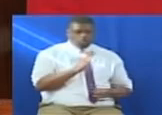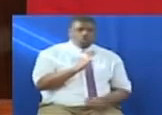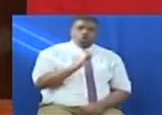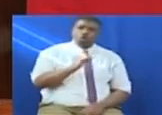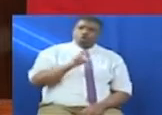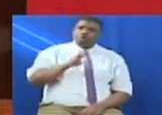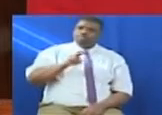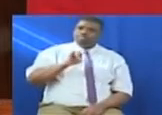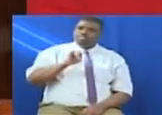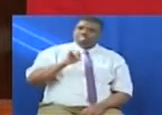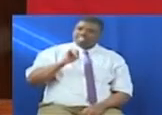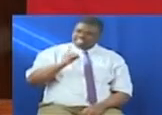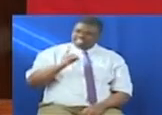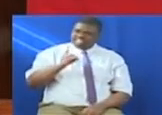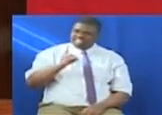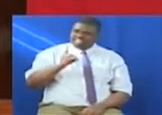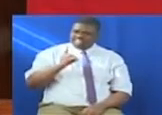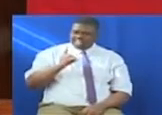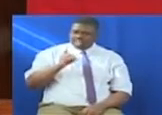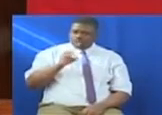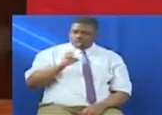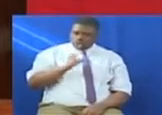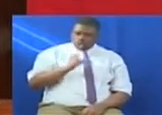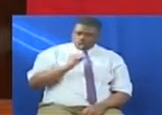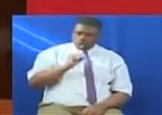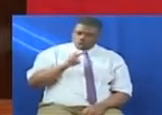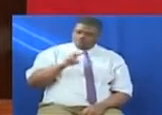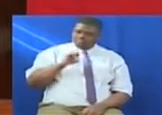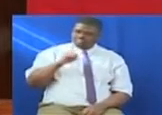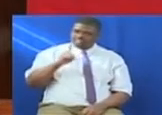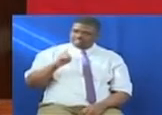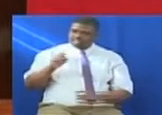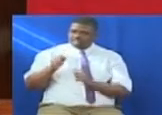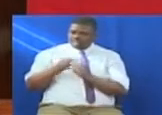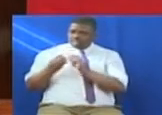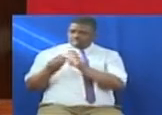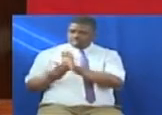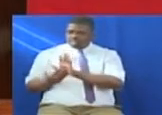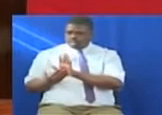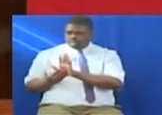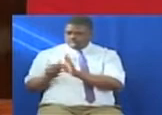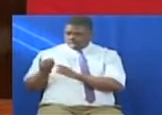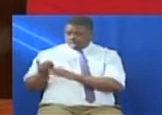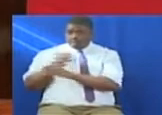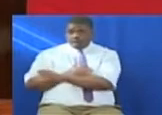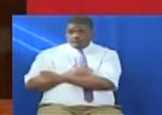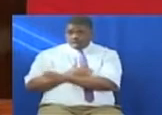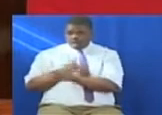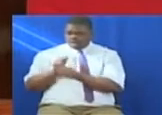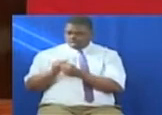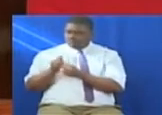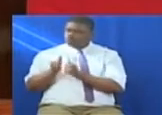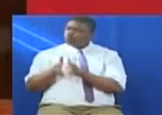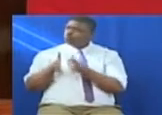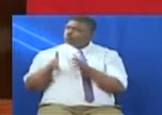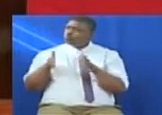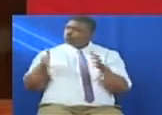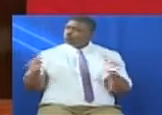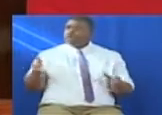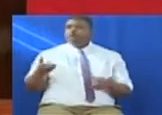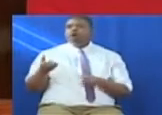na kuunda kamati, jambo kubwa lilofanya ni kumtegemea Mungu. Na naamini kabisa